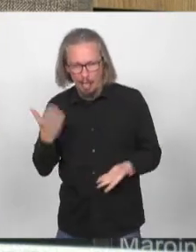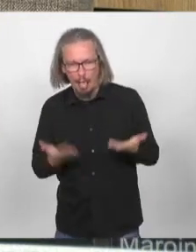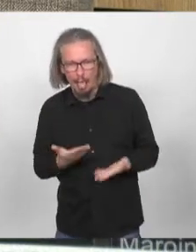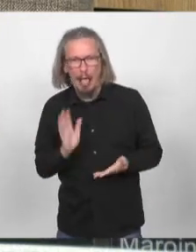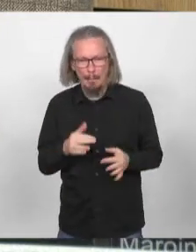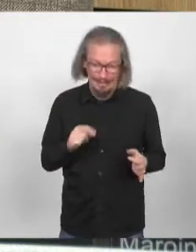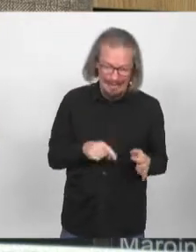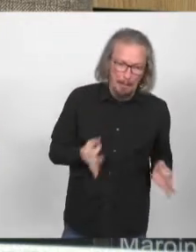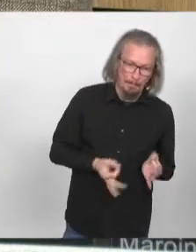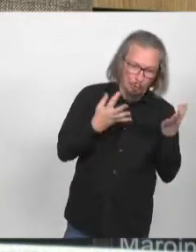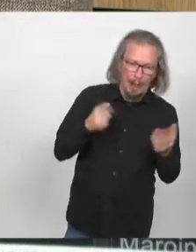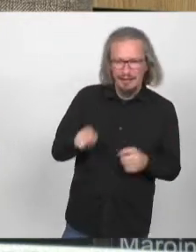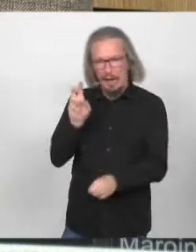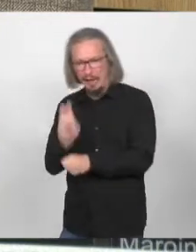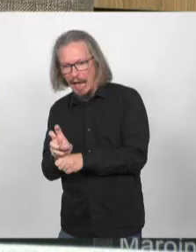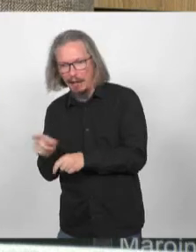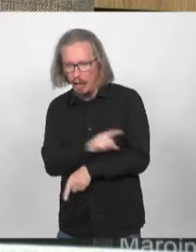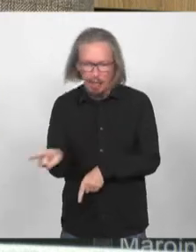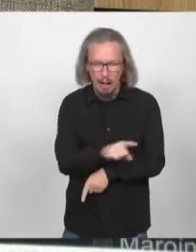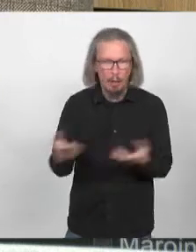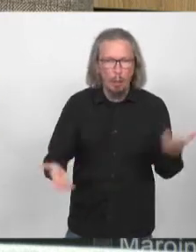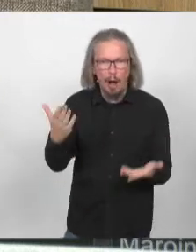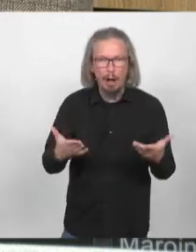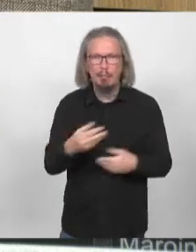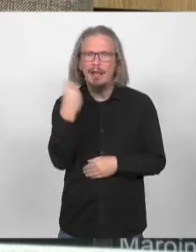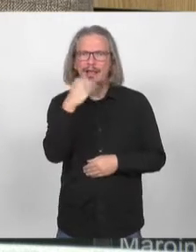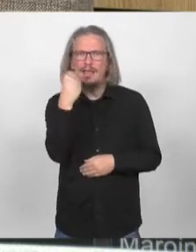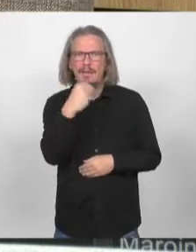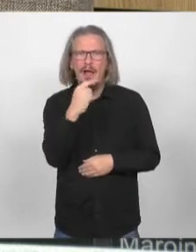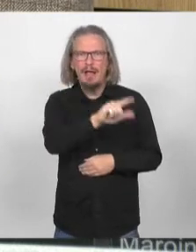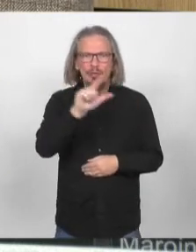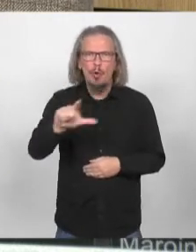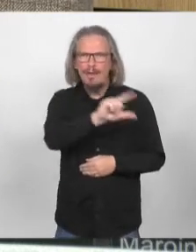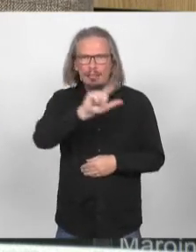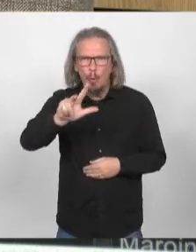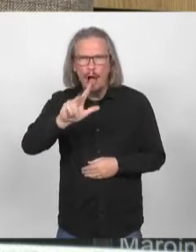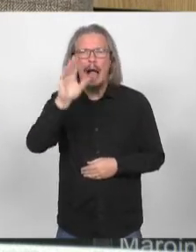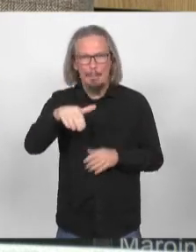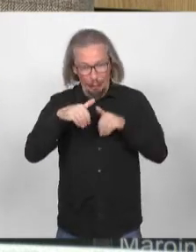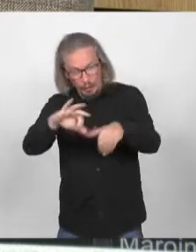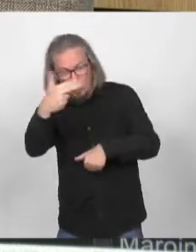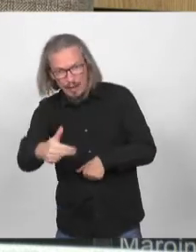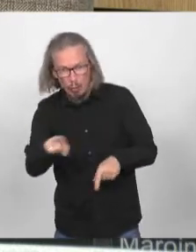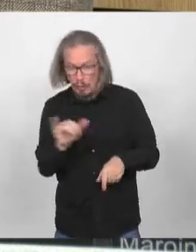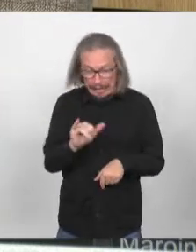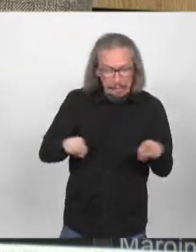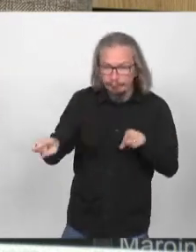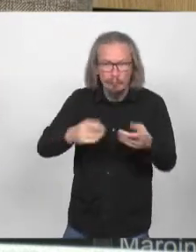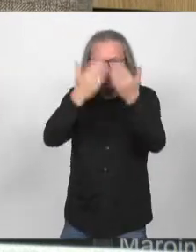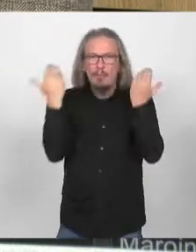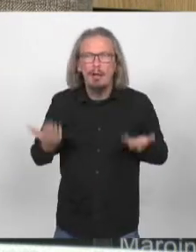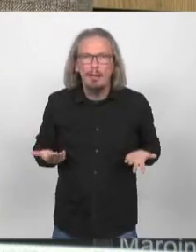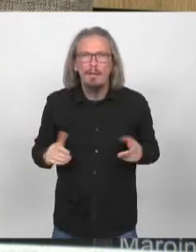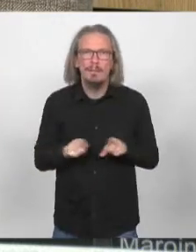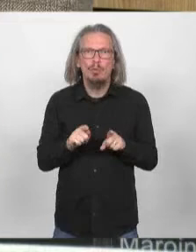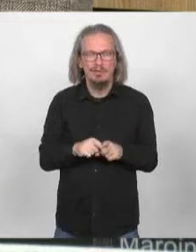être ponctuelles et lesquelles seront maintenues au-delà de l'hiver 2022-2023. On ne sait d'ailleurs pas non plus exactement quelle économie